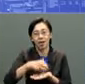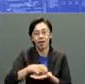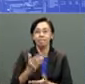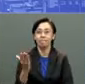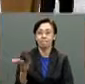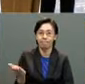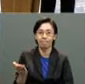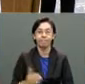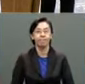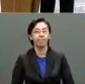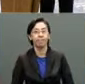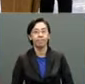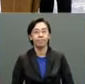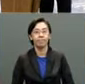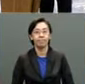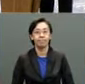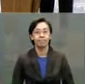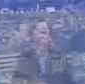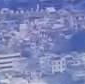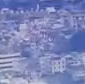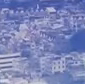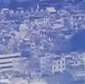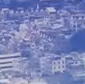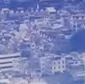เรียนเชิญค่ะ